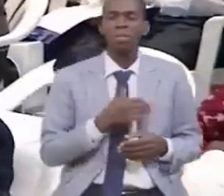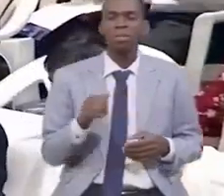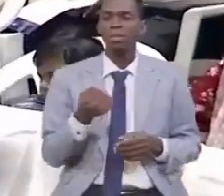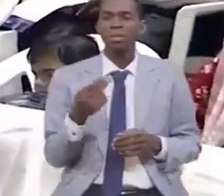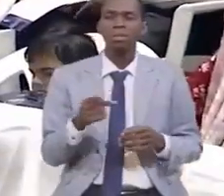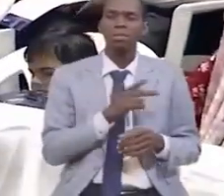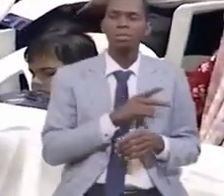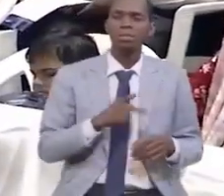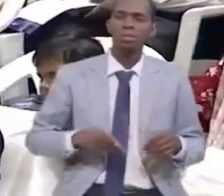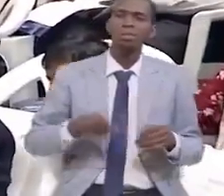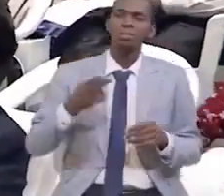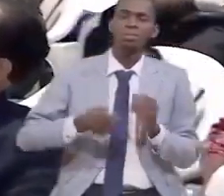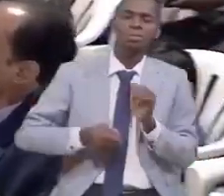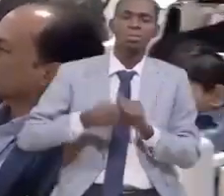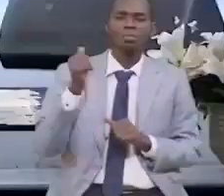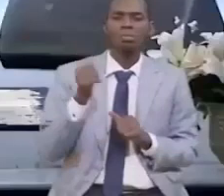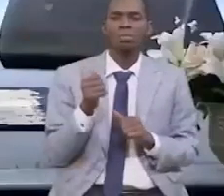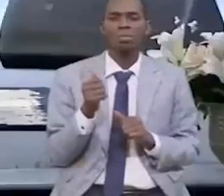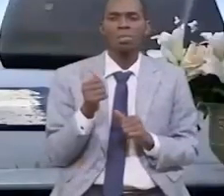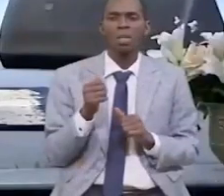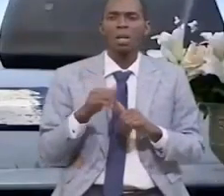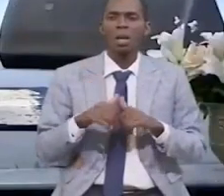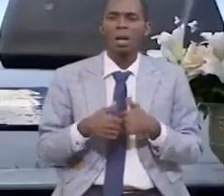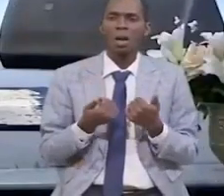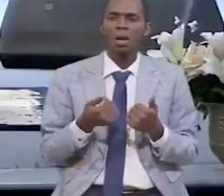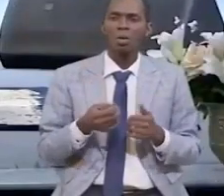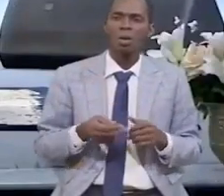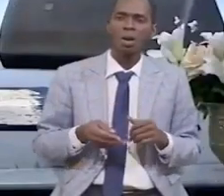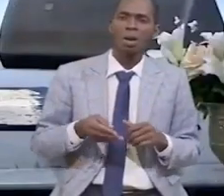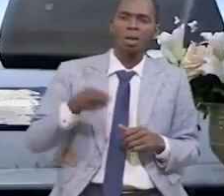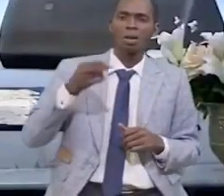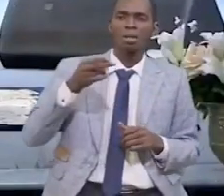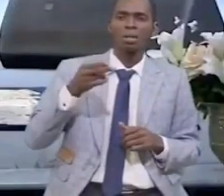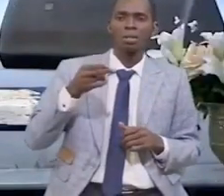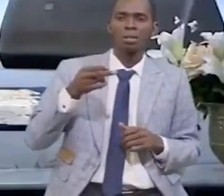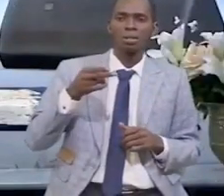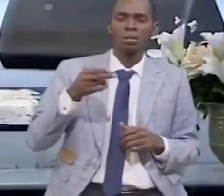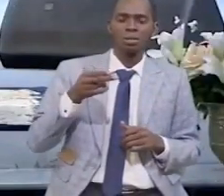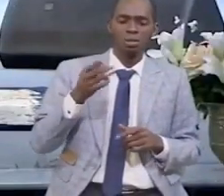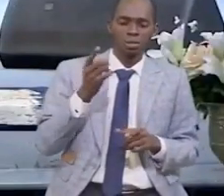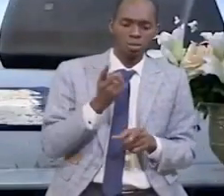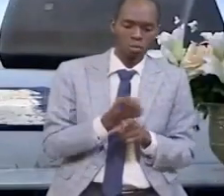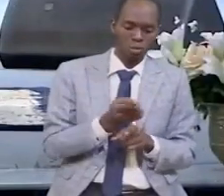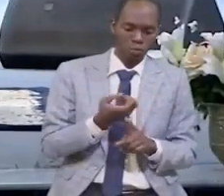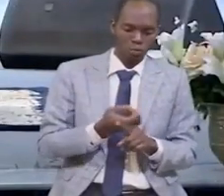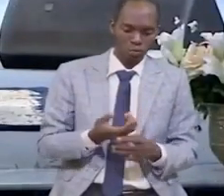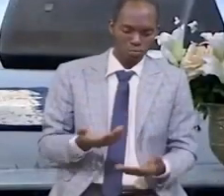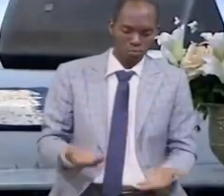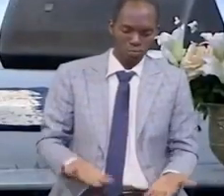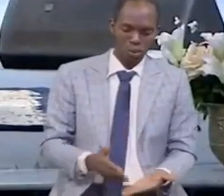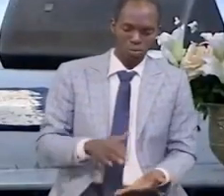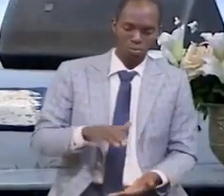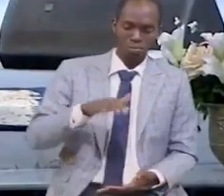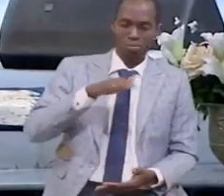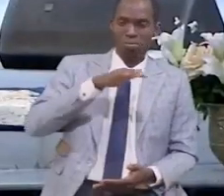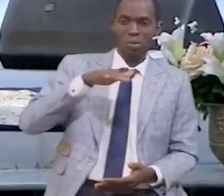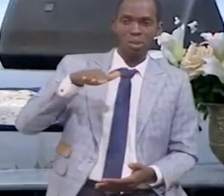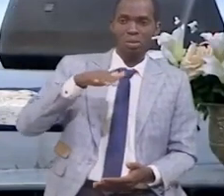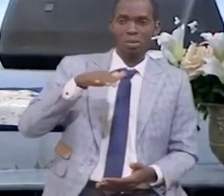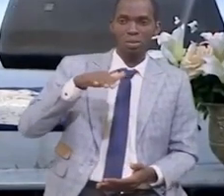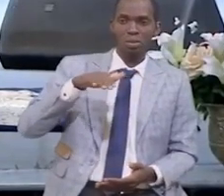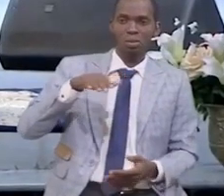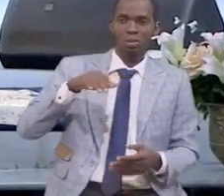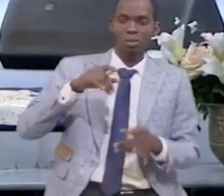ఉన్నతమైనవి. హౌ హై. ఎంత ఉన్నతమైనవి. లైక్ దిస్. ఇలా పోల్చుకుంటే. లైక్ దట్.